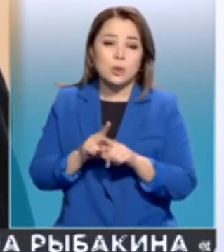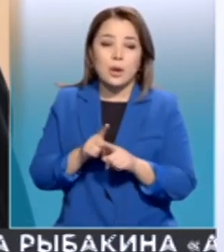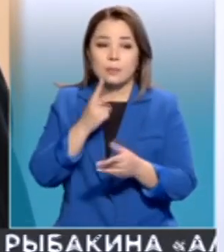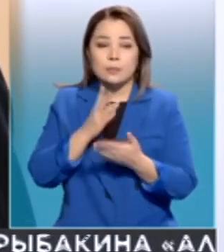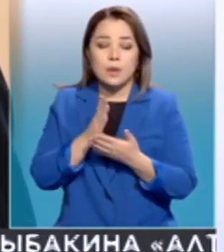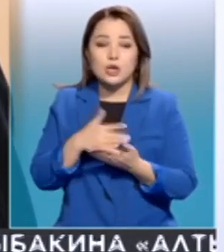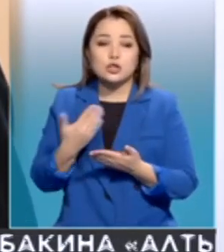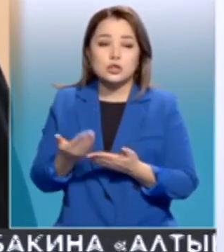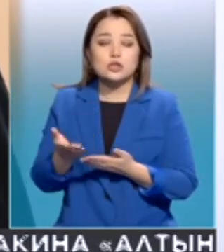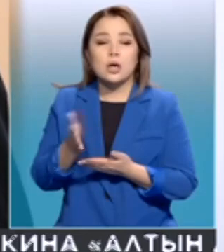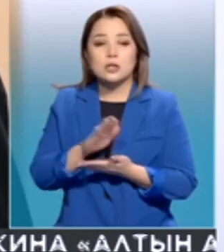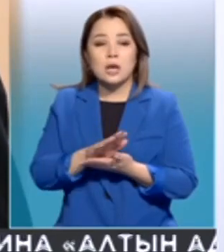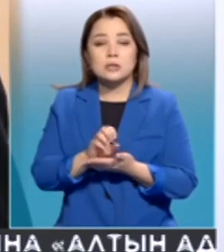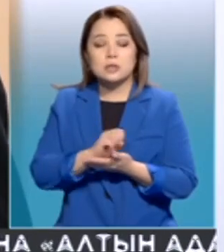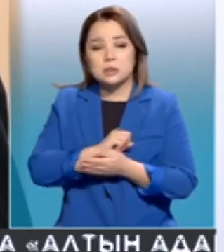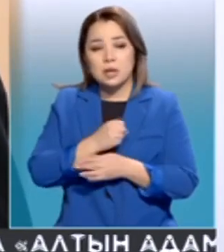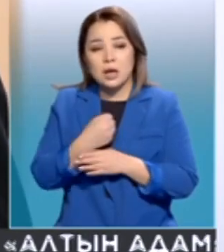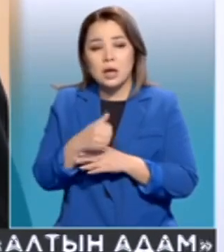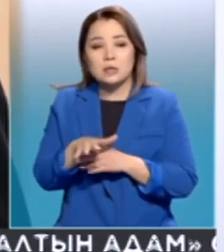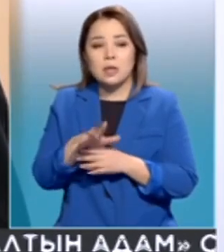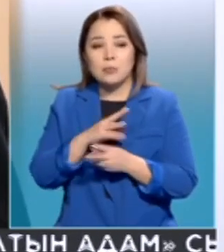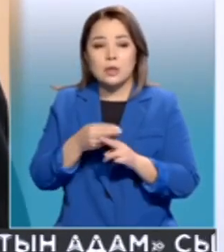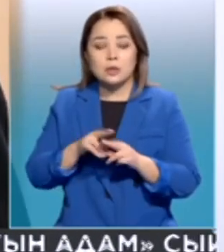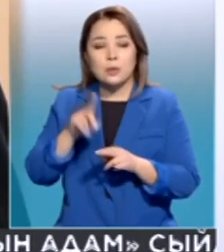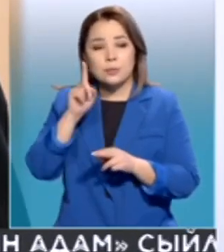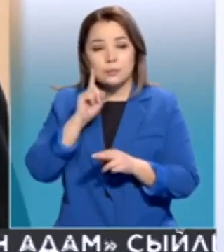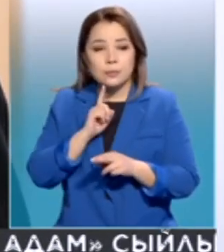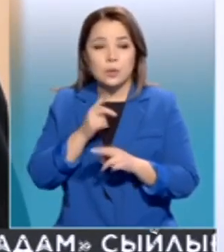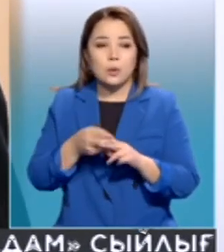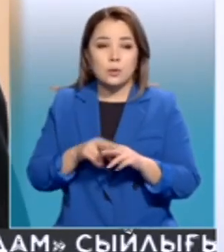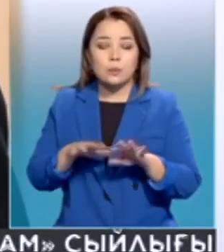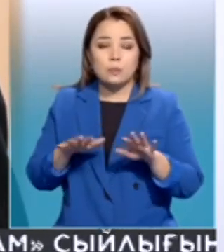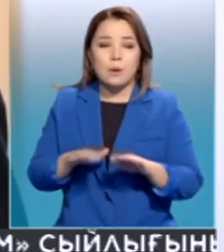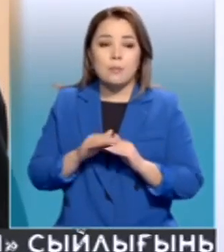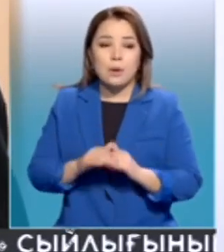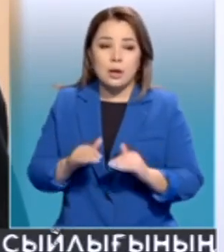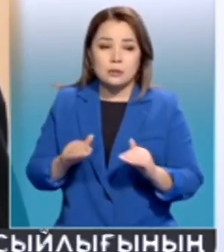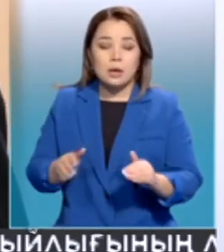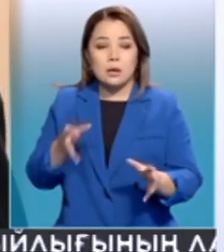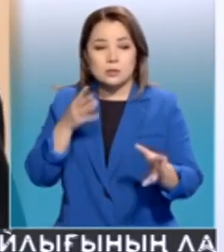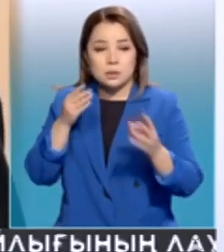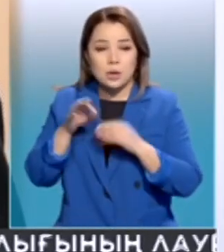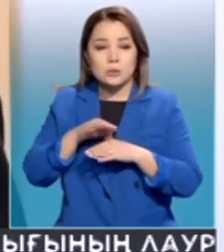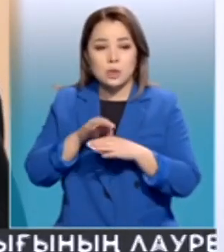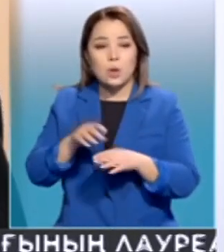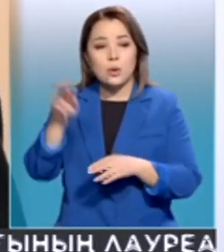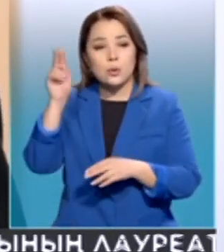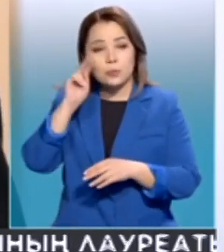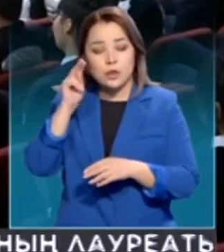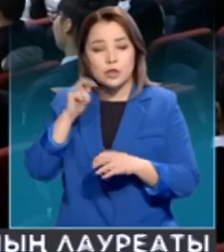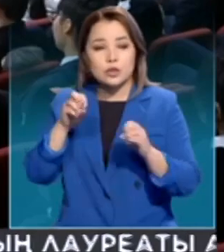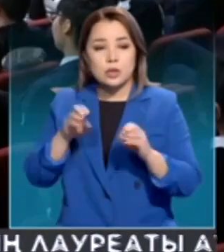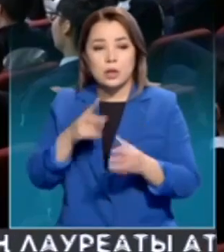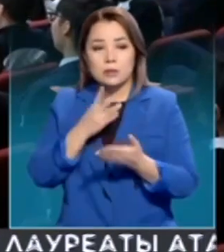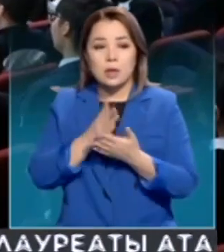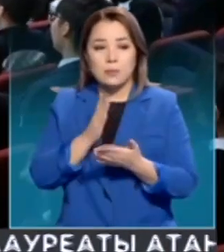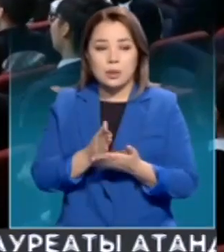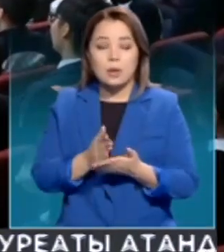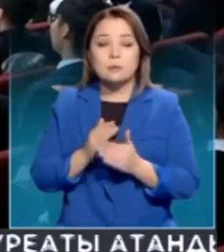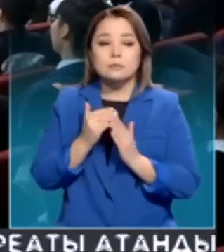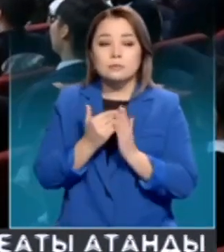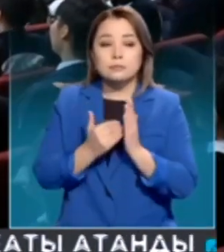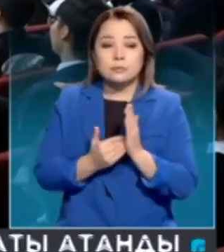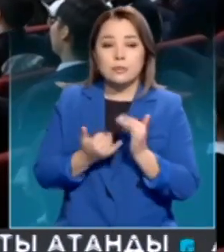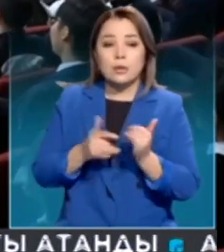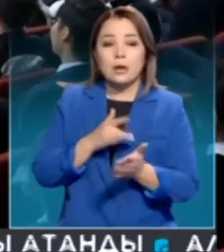жан жаққа таратуда да оңай, сонымен көптеген адамдар осында, балдарымыз осында білсін деп шештік.